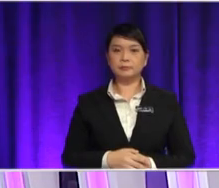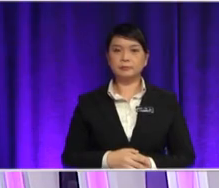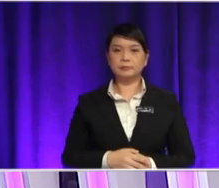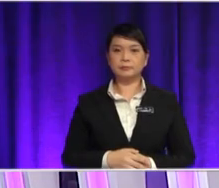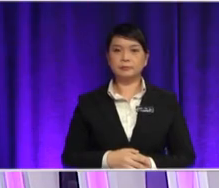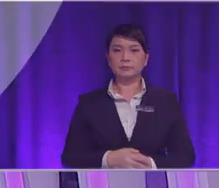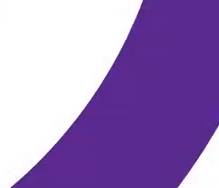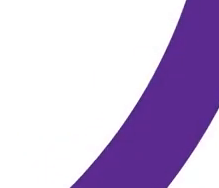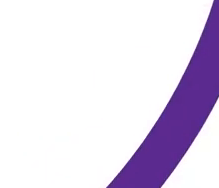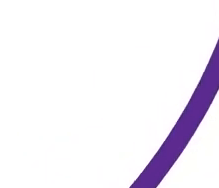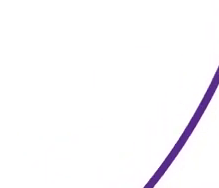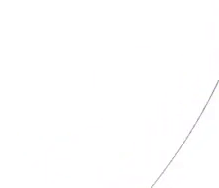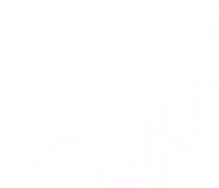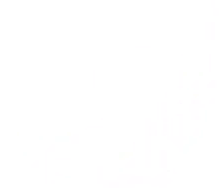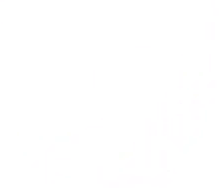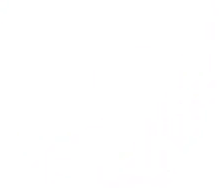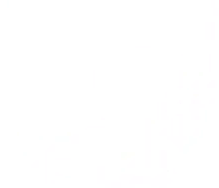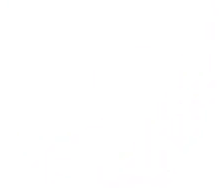untuk